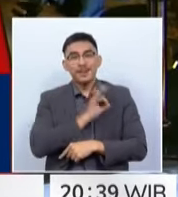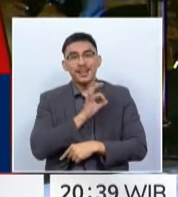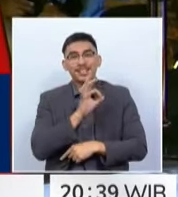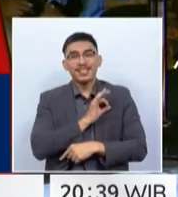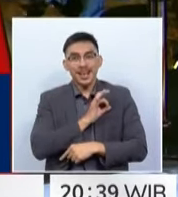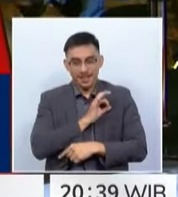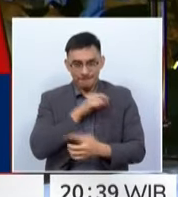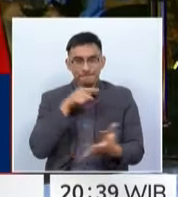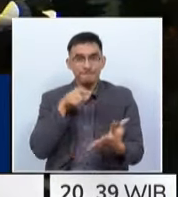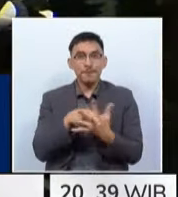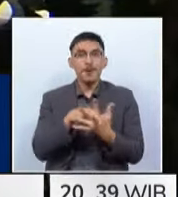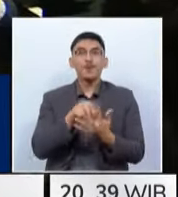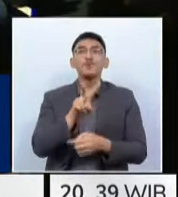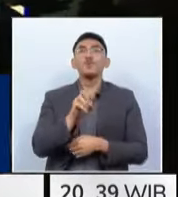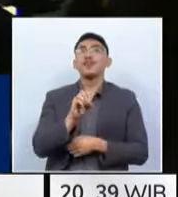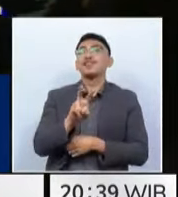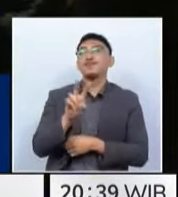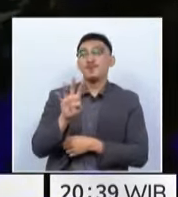tahun